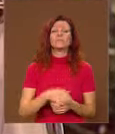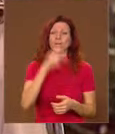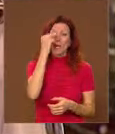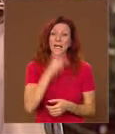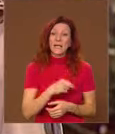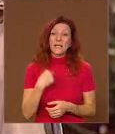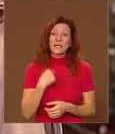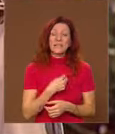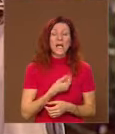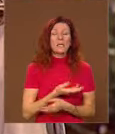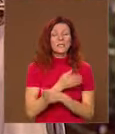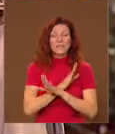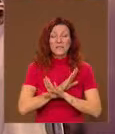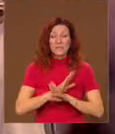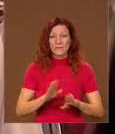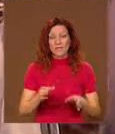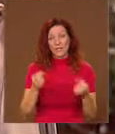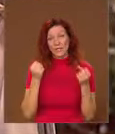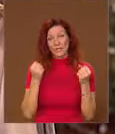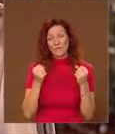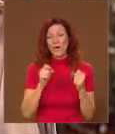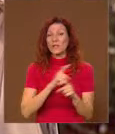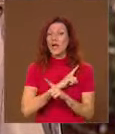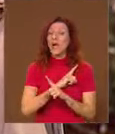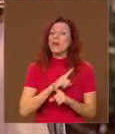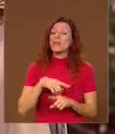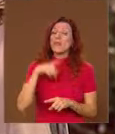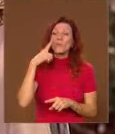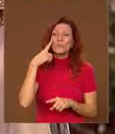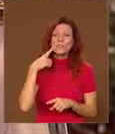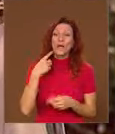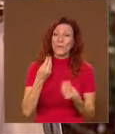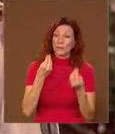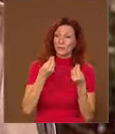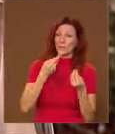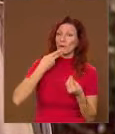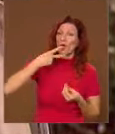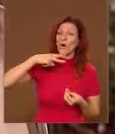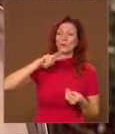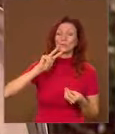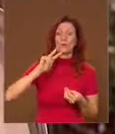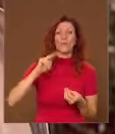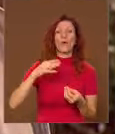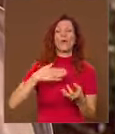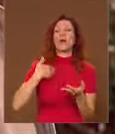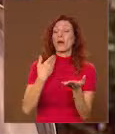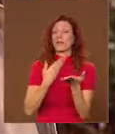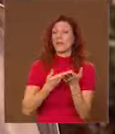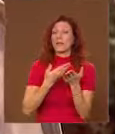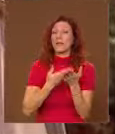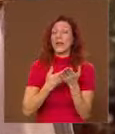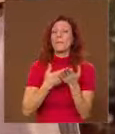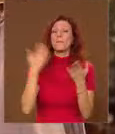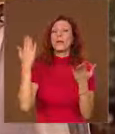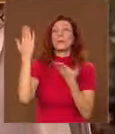свърших на живота ни безболезнен, непосрамен мир и добър отговор пред страшното Христово съдилище